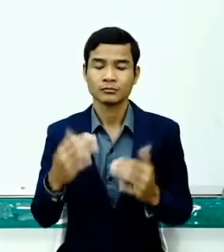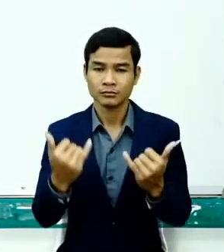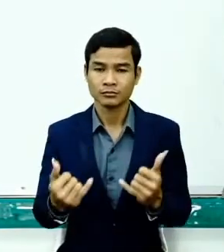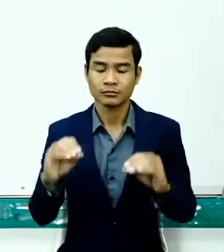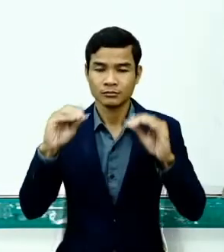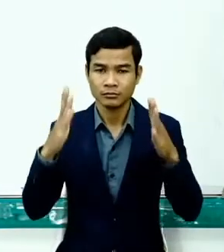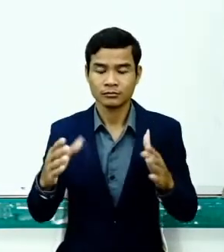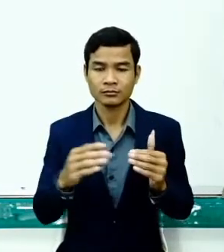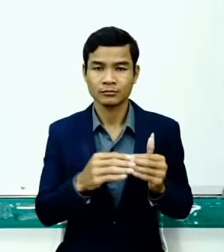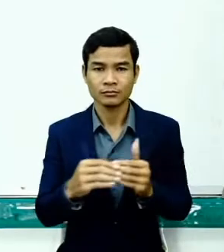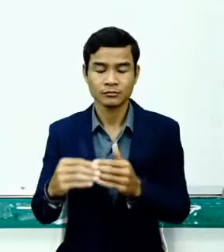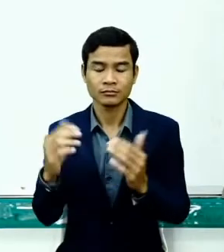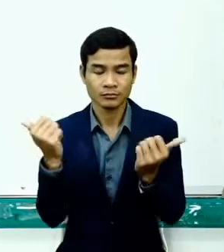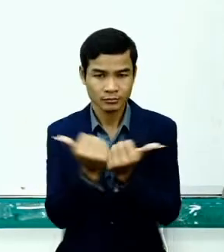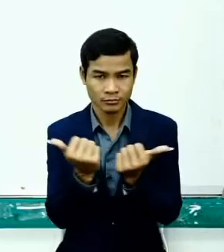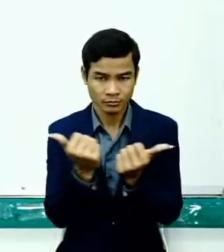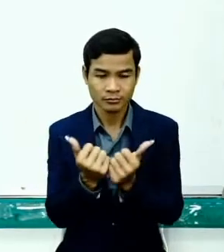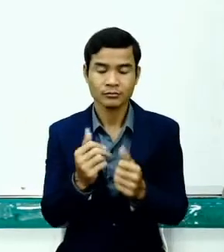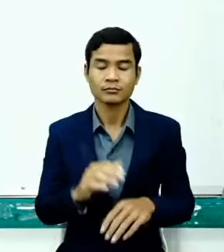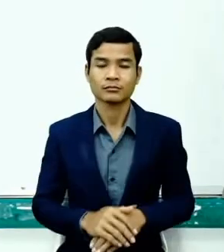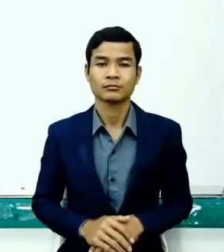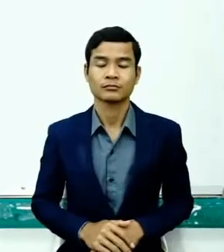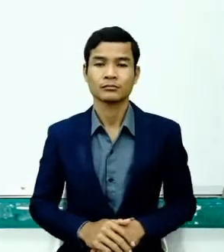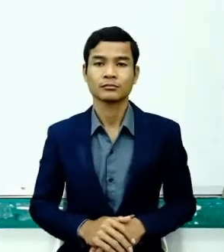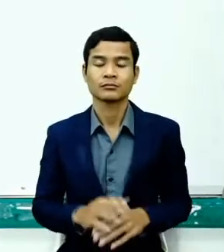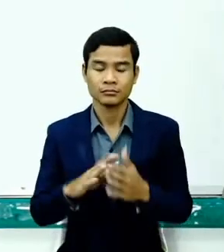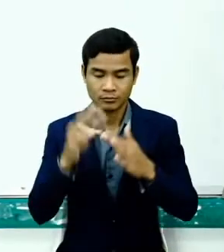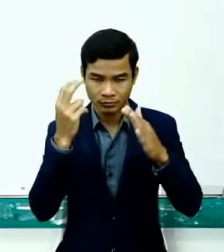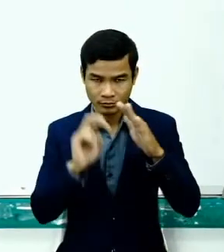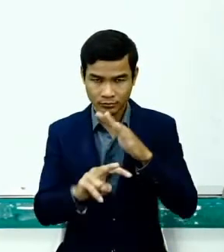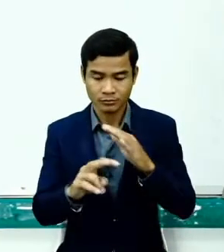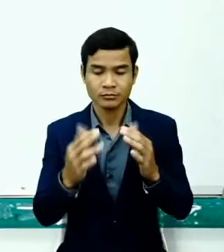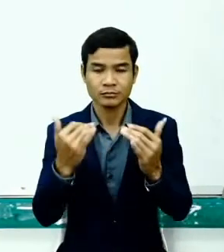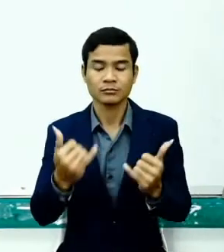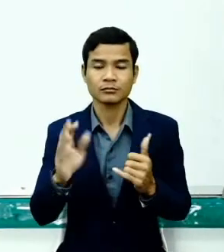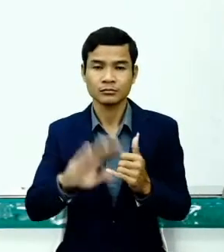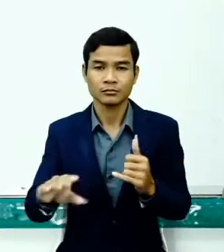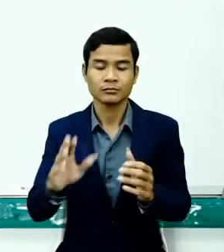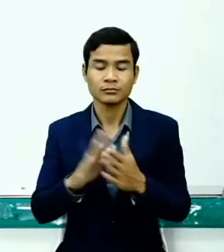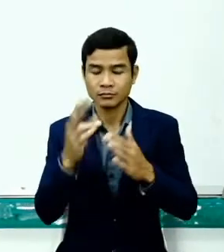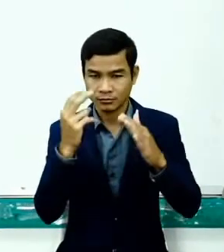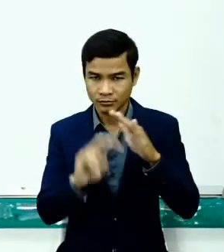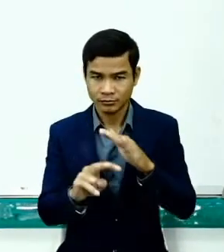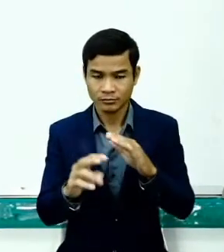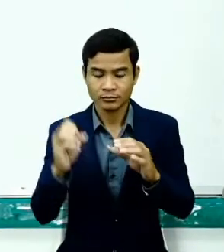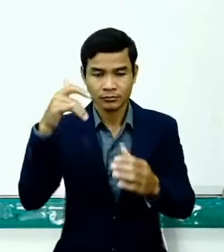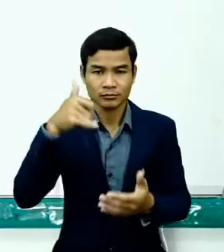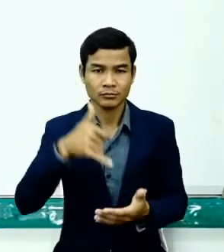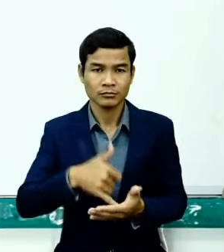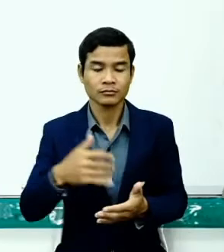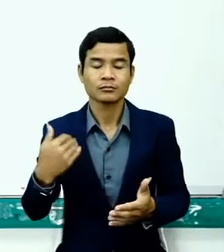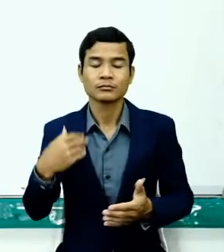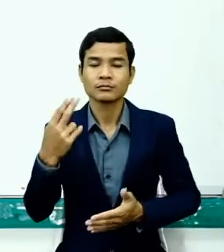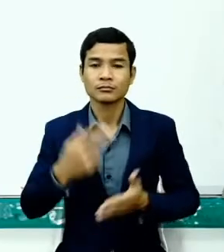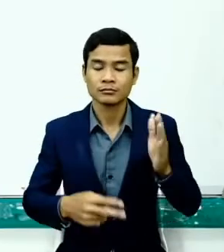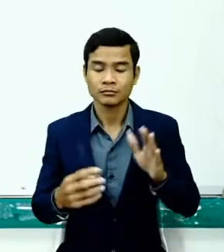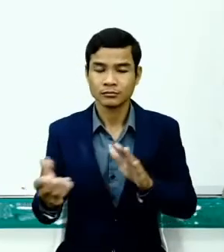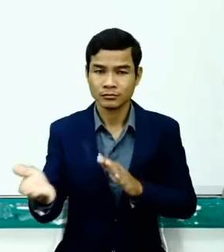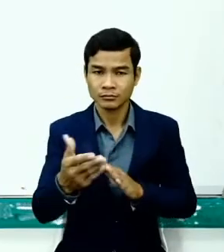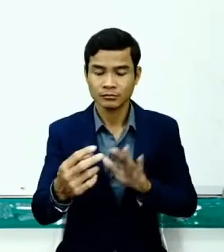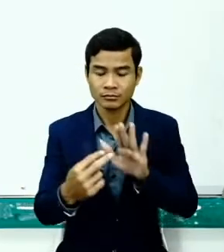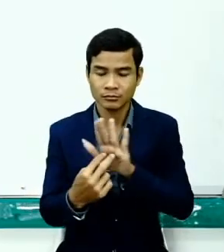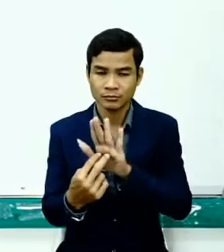អ្នកគ្រូនឹងនាំកូនកូនទៅលេងល្បែងចាទុះទាយឥឡូវកូនកូនត្រៀមខ្លួនទុះទាយតើថ្ងៃនេះអ្នកគ្រូនឹងមានអ្វីខ្លះឲ្យកូនកូន